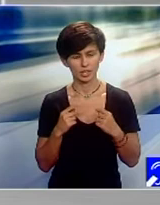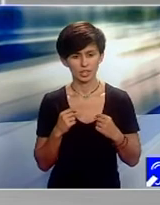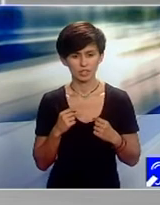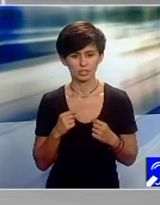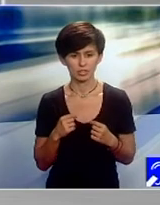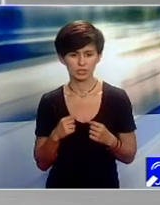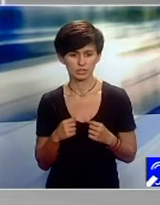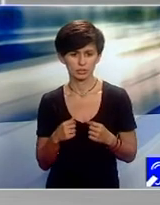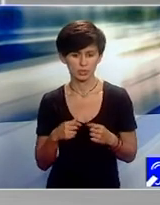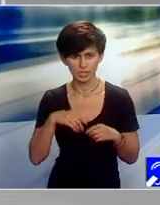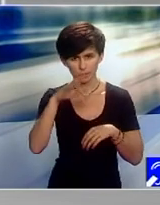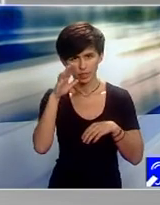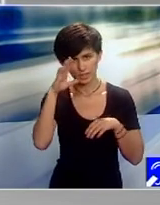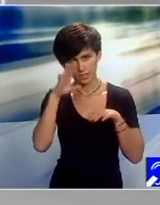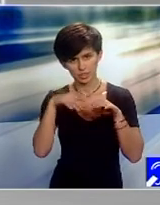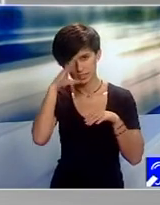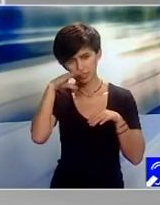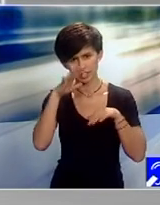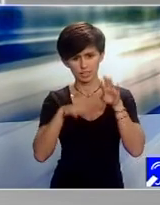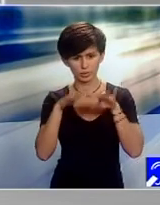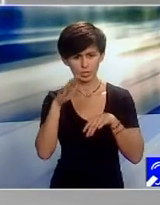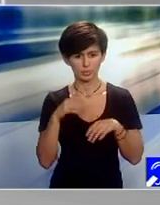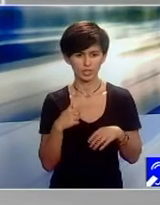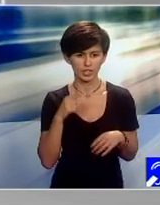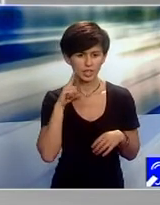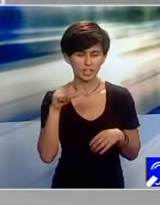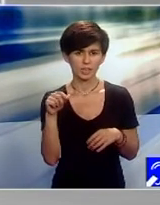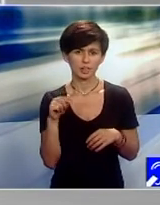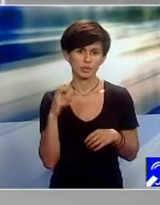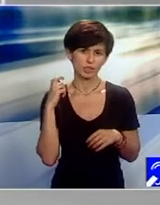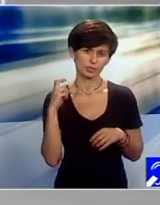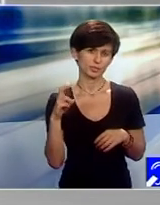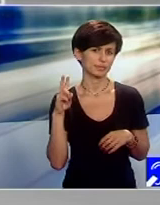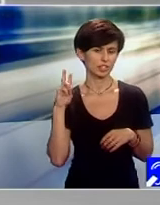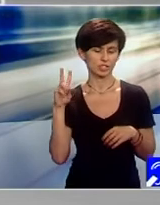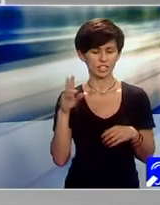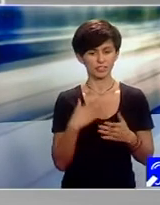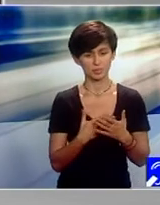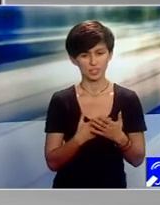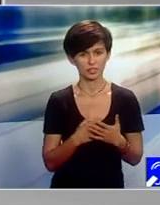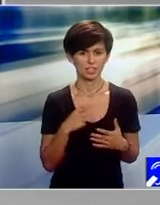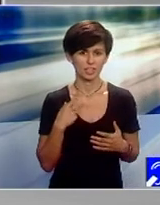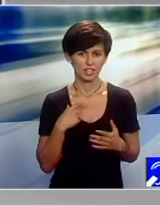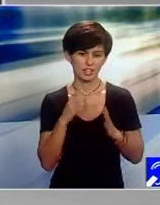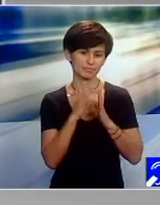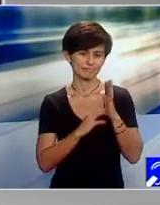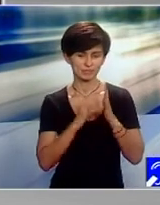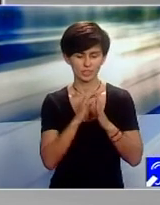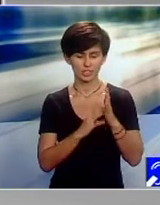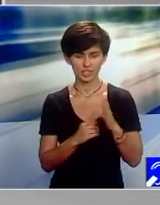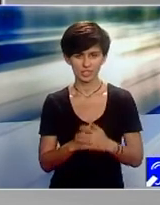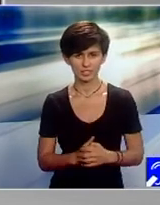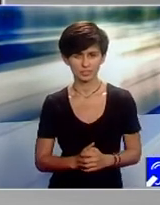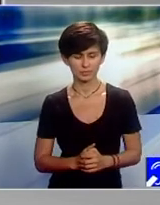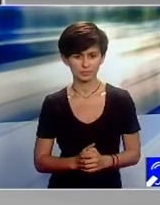profesie, în zilele ploioase merg cu transportul public, pentru că altfel risc să fiu așa... Pictat stropiți. Din cap până în picioare. Da, pentru